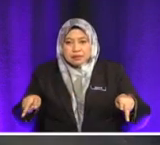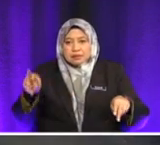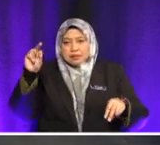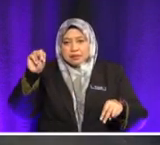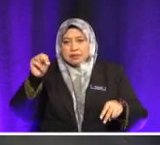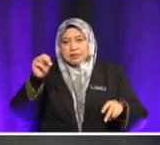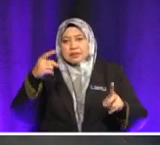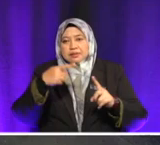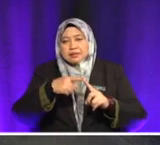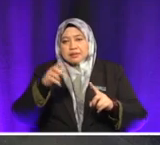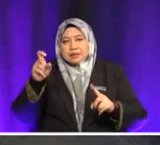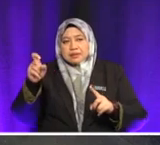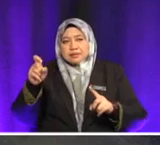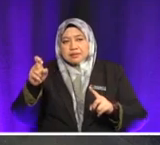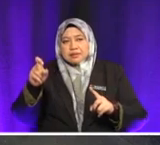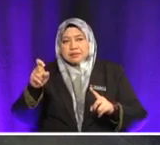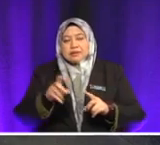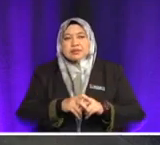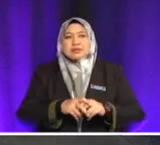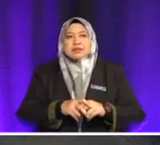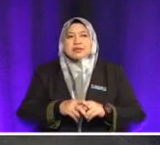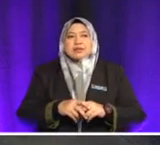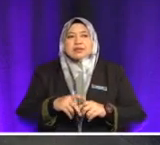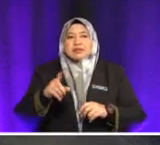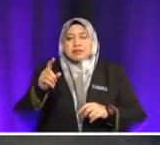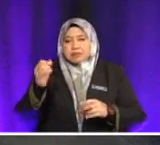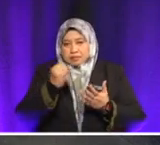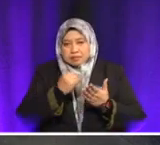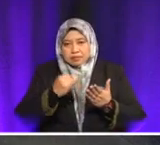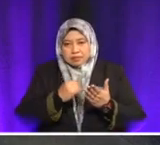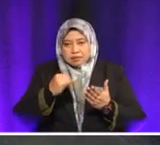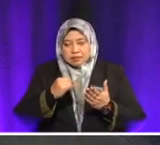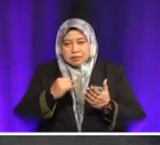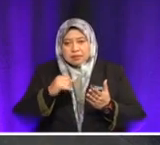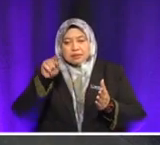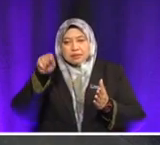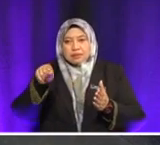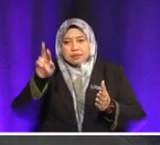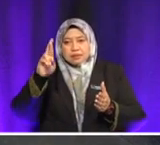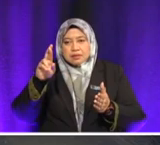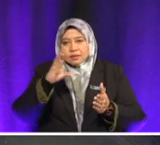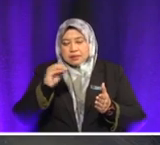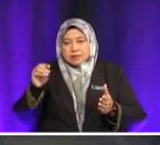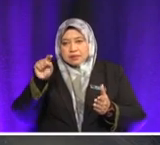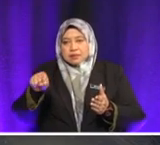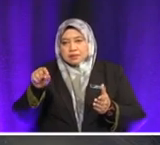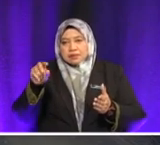itu titik a dan titik n Oke kita akan Letakkan Maksudnya